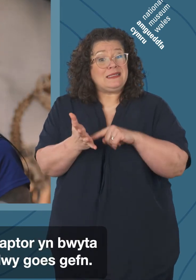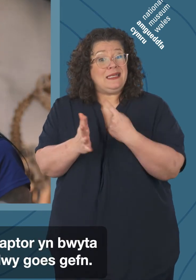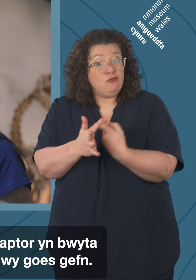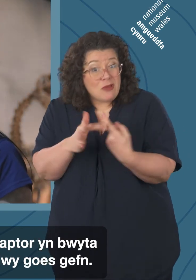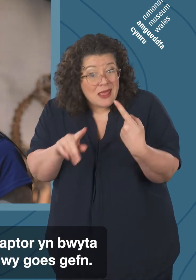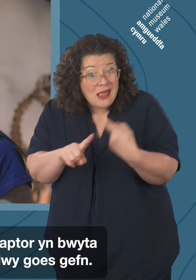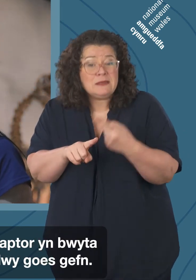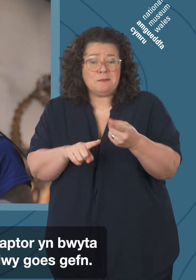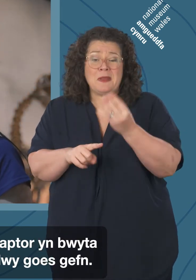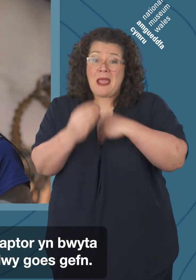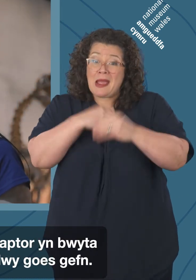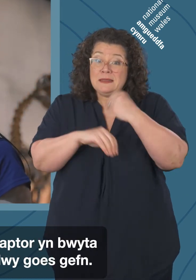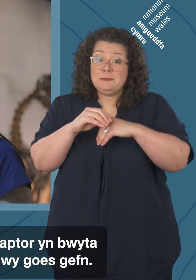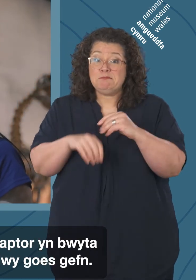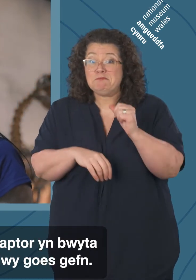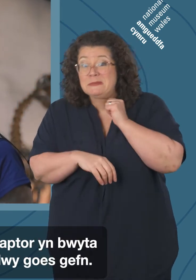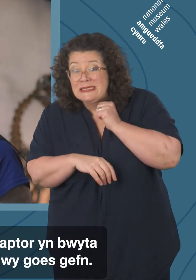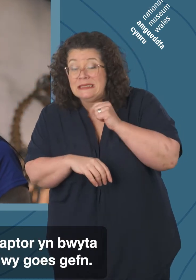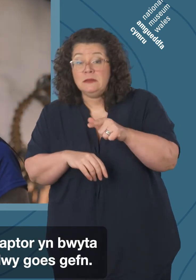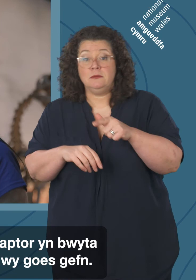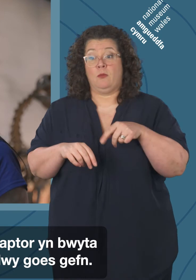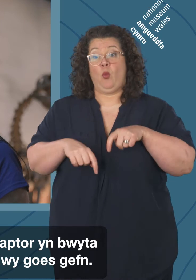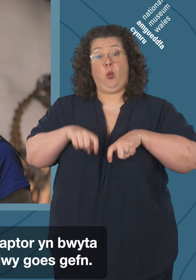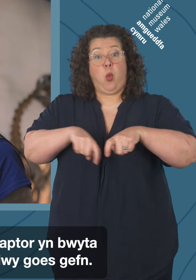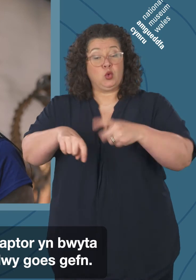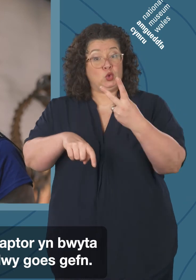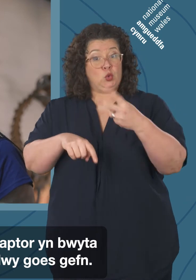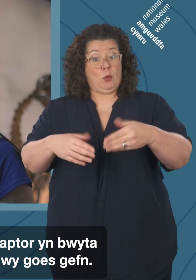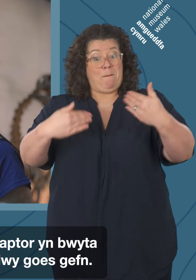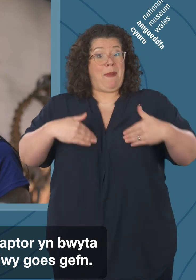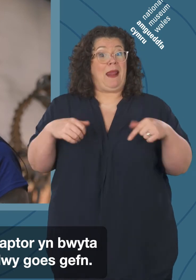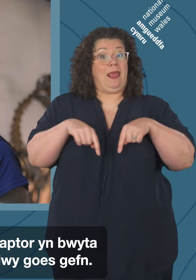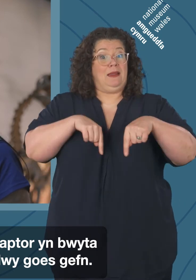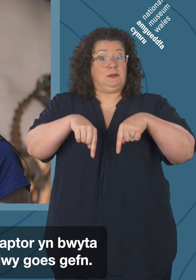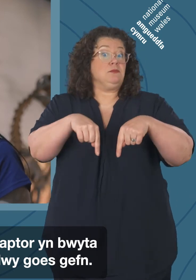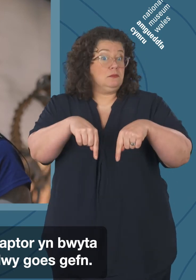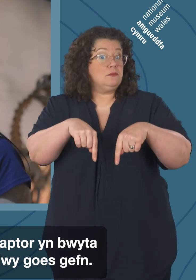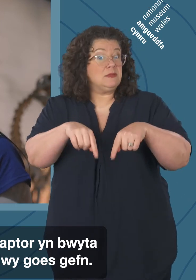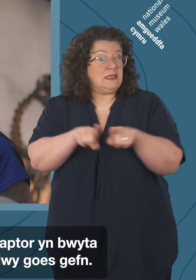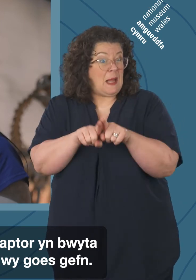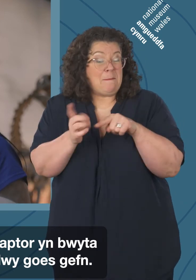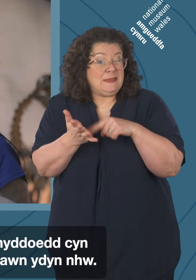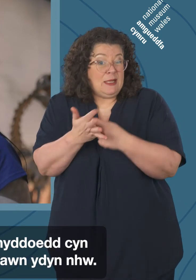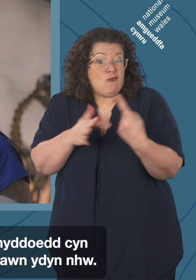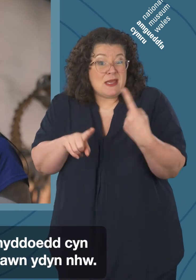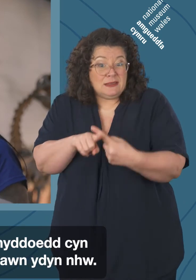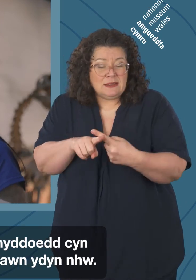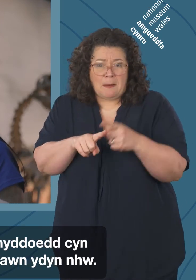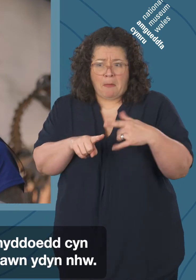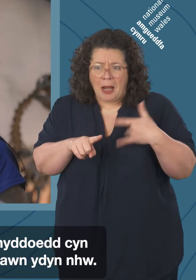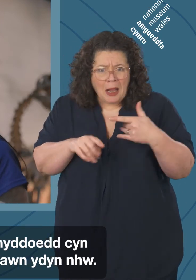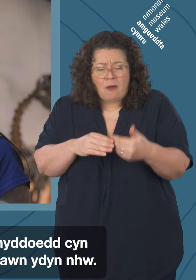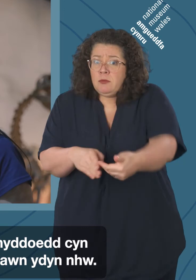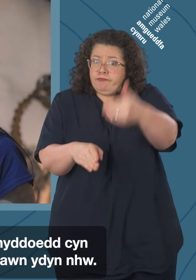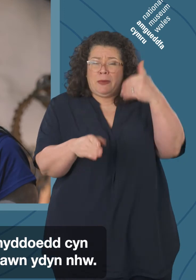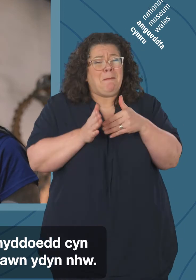roedd Dracoraptor yn boitechig ac roedd yn cerdded ar oedd ddau goes gefin. Ond roedd yn byw,